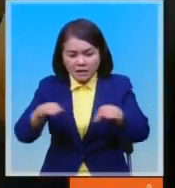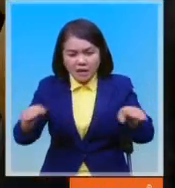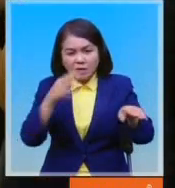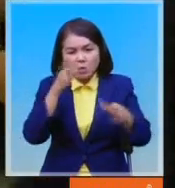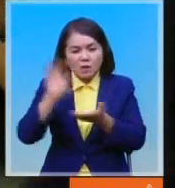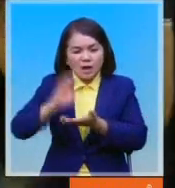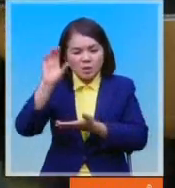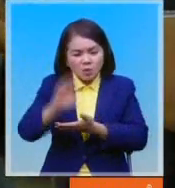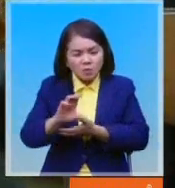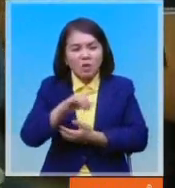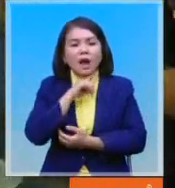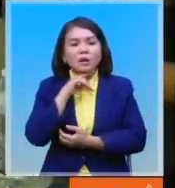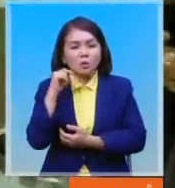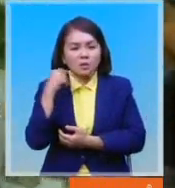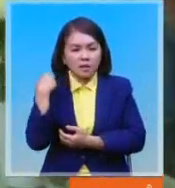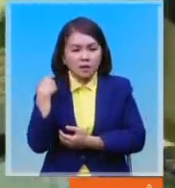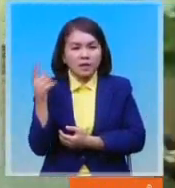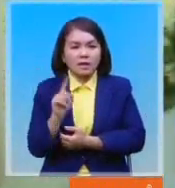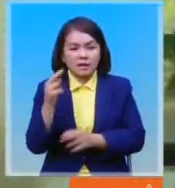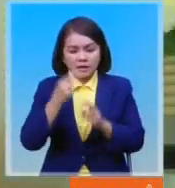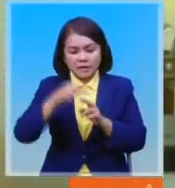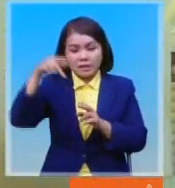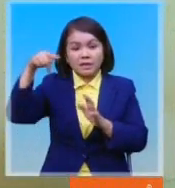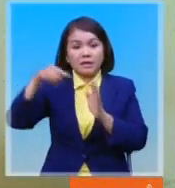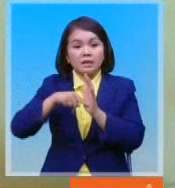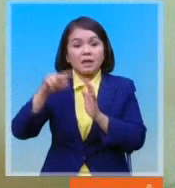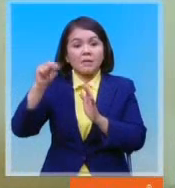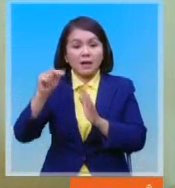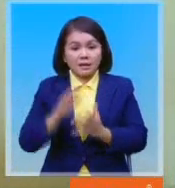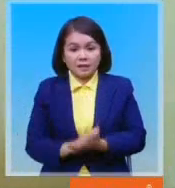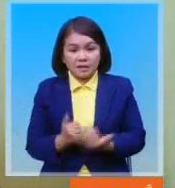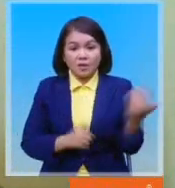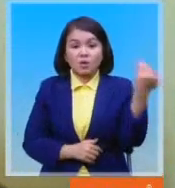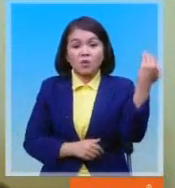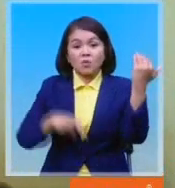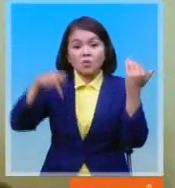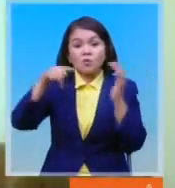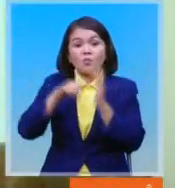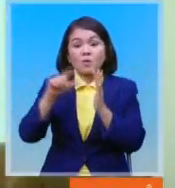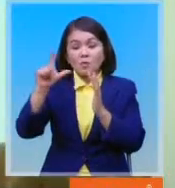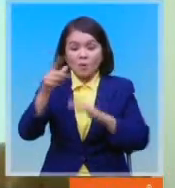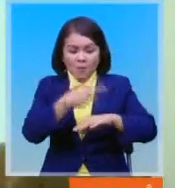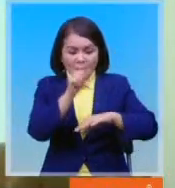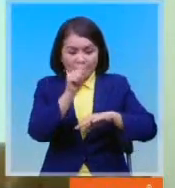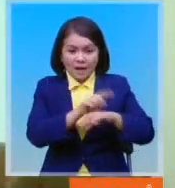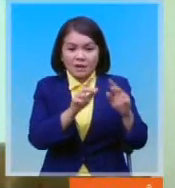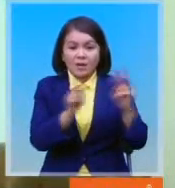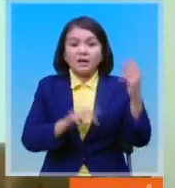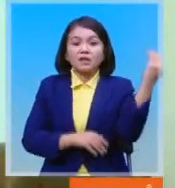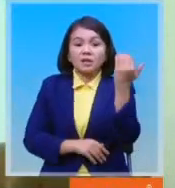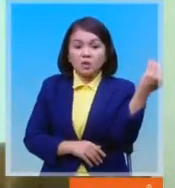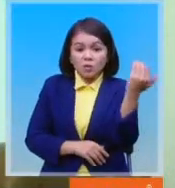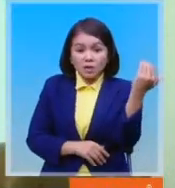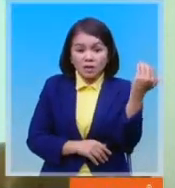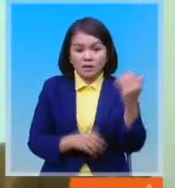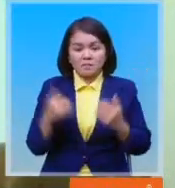ทุนก่อนหน้านี้นางพันธิพาสกุลชัยหรือเจ๊ติ๋มทีวีภูประธานกรรมการบริหารบริษัทไทยทีวีภูและบริษัท